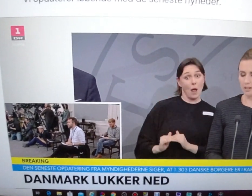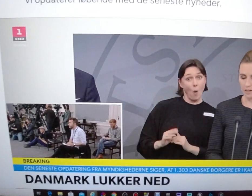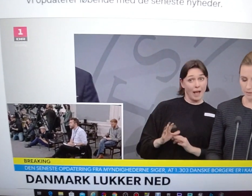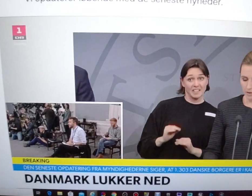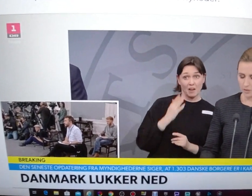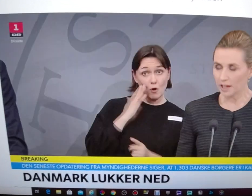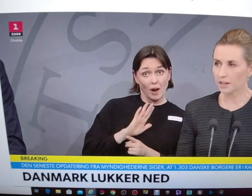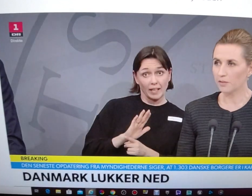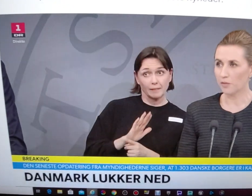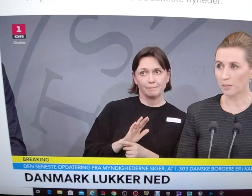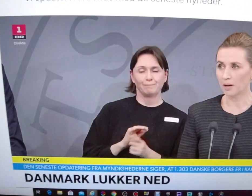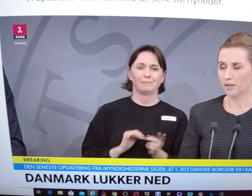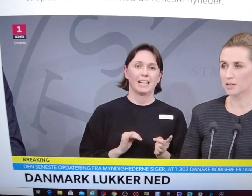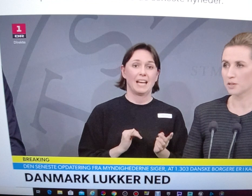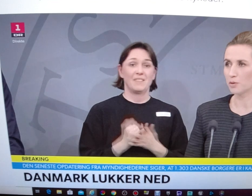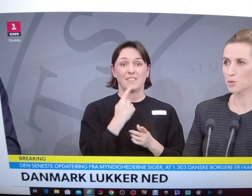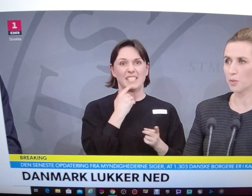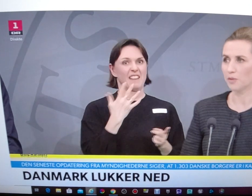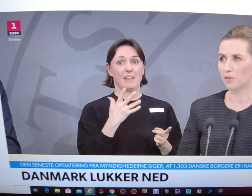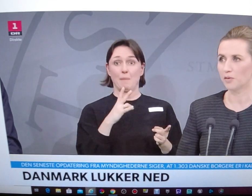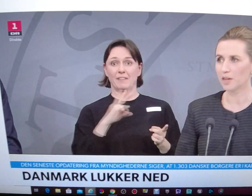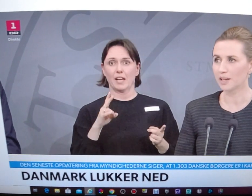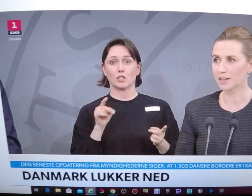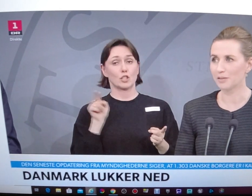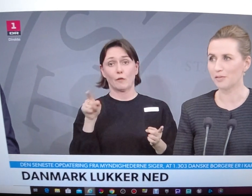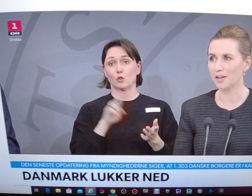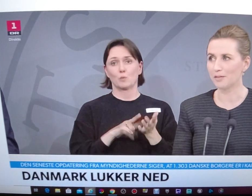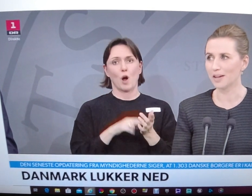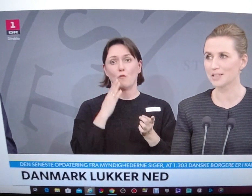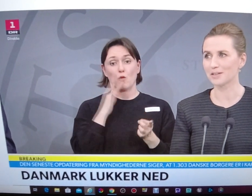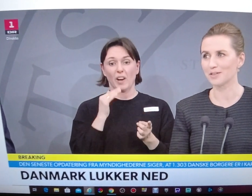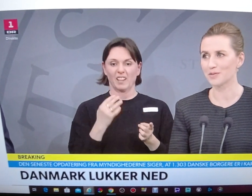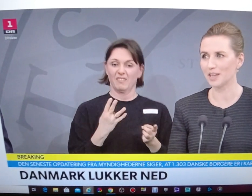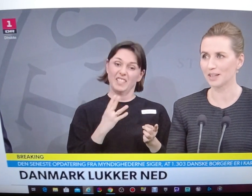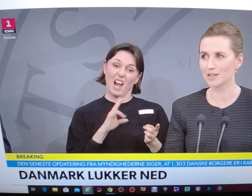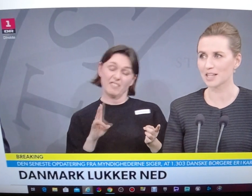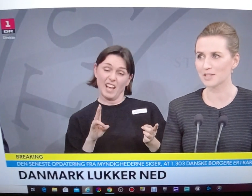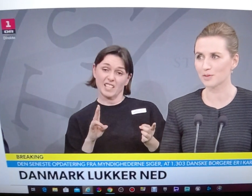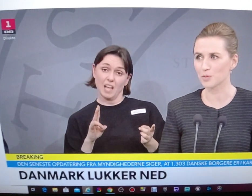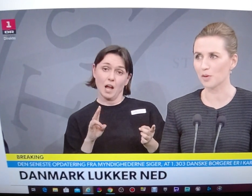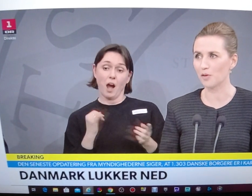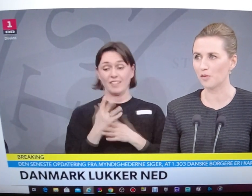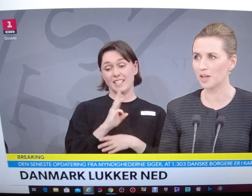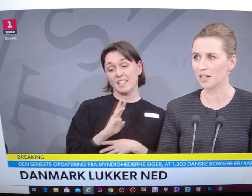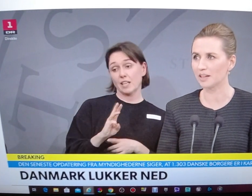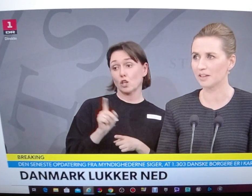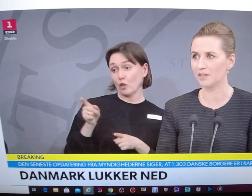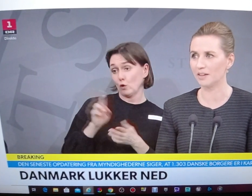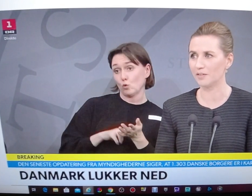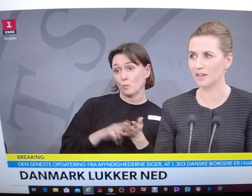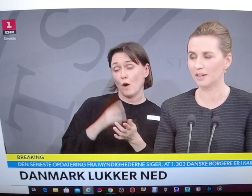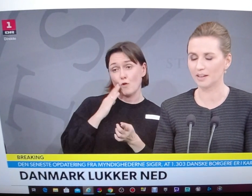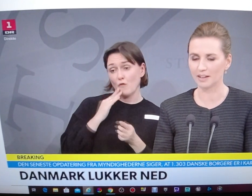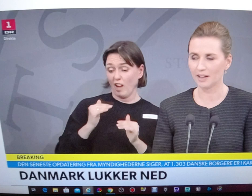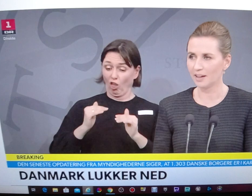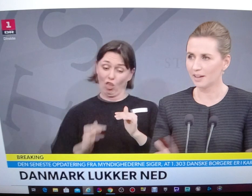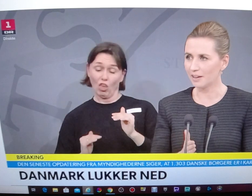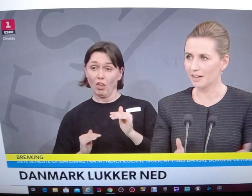Altså, hvis vi ligger det ved 75, så vil du spørge, hvorfor vi ikke ligger det ved 74, og hvis vi ligger det ved 60, så vil spørge, hvorfor vi ikke ligger det ved